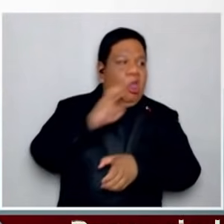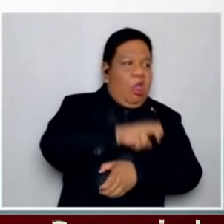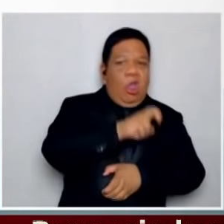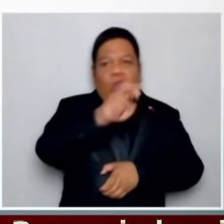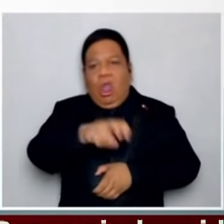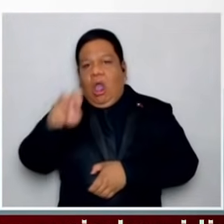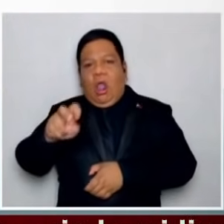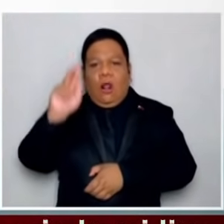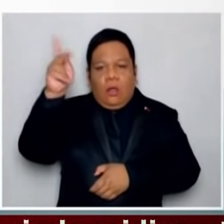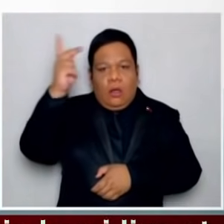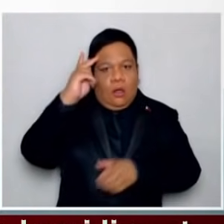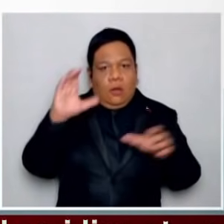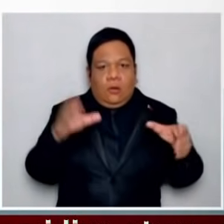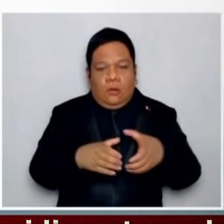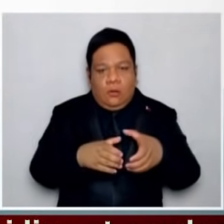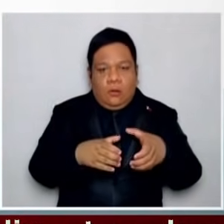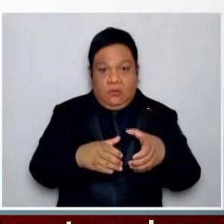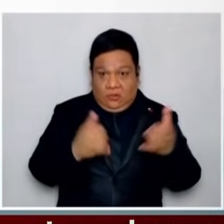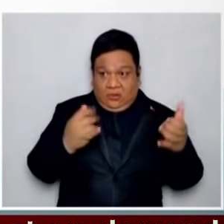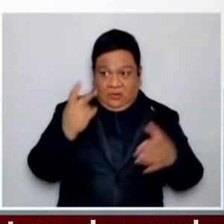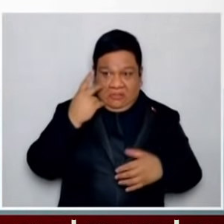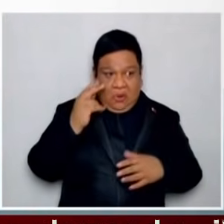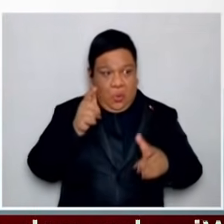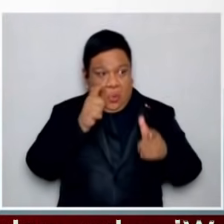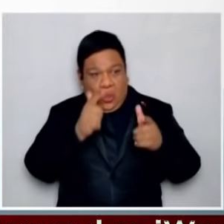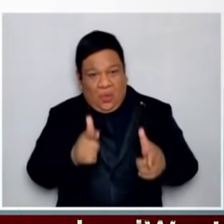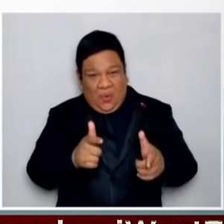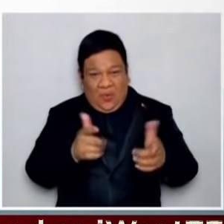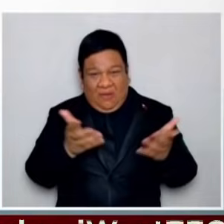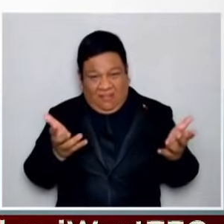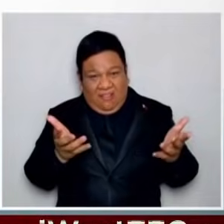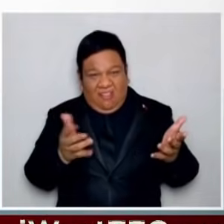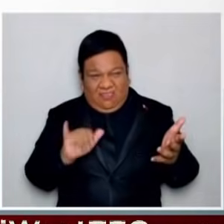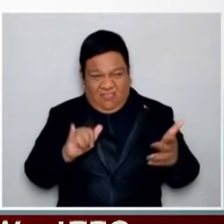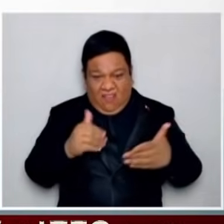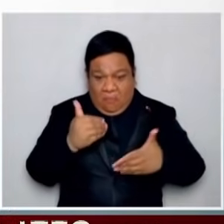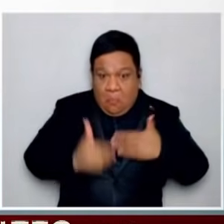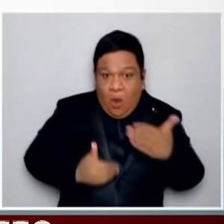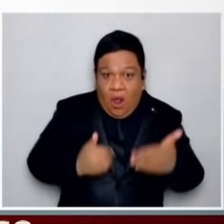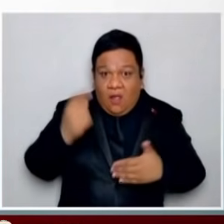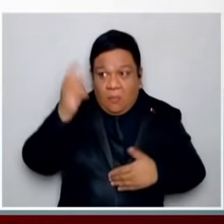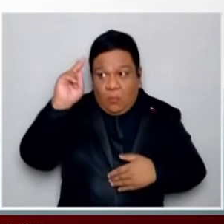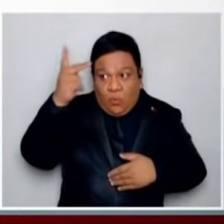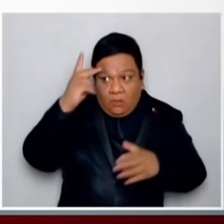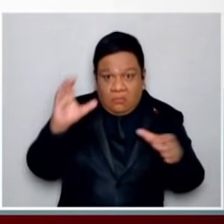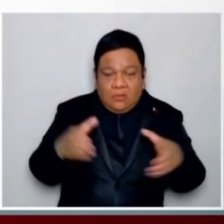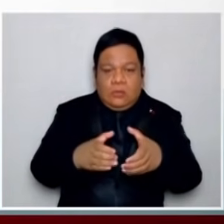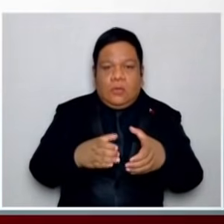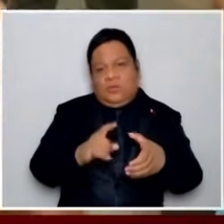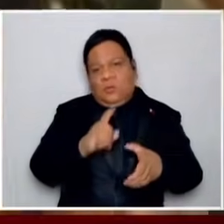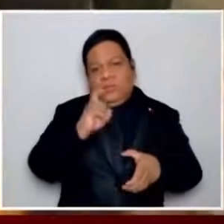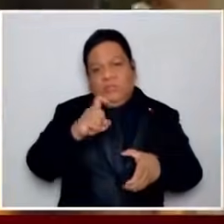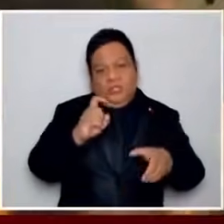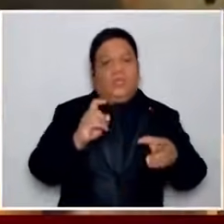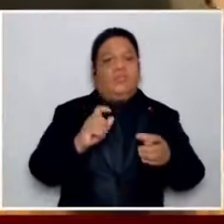So again, in that respect, it seems like this procedure is actually ripe for some